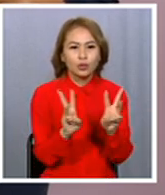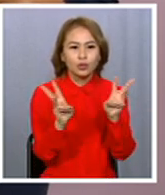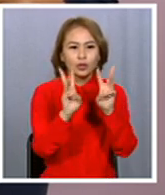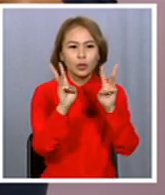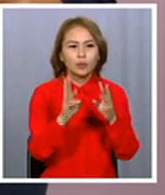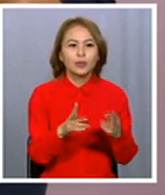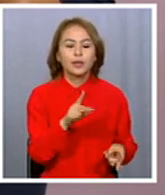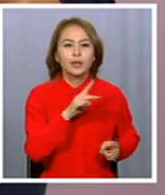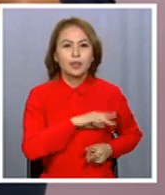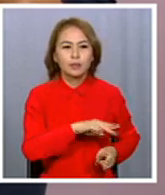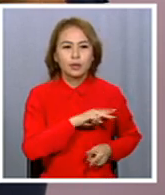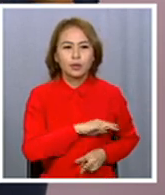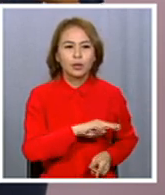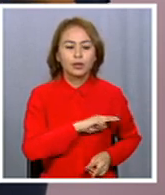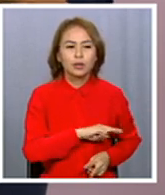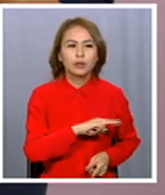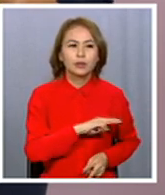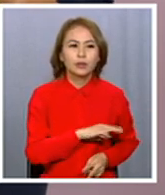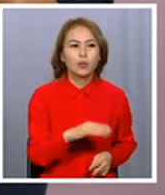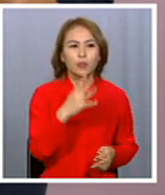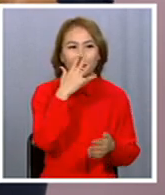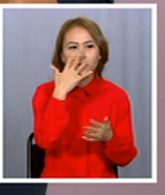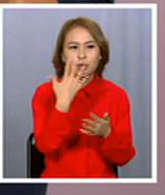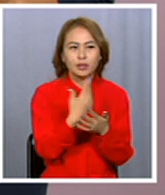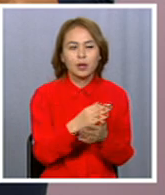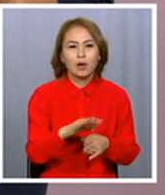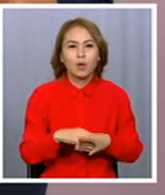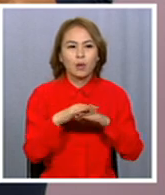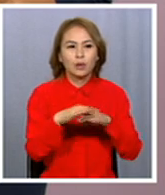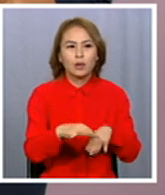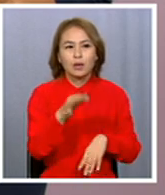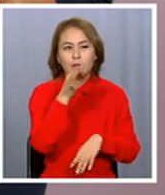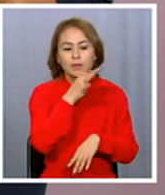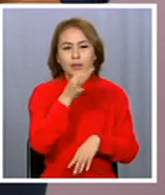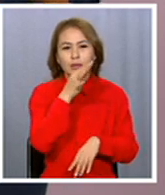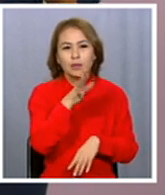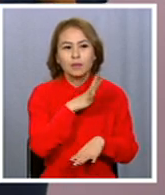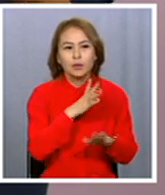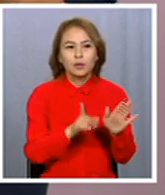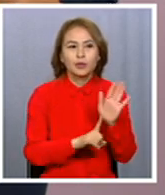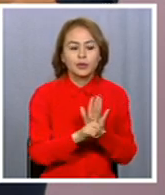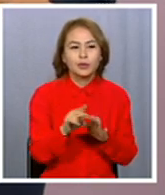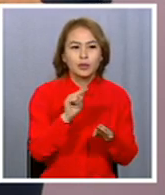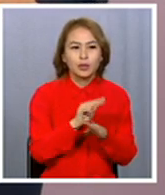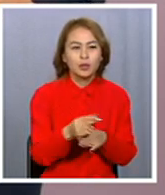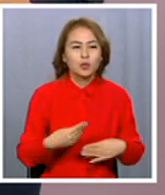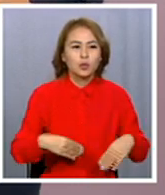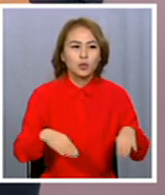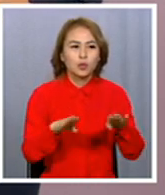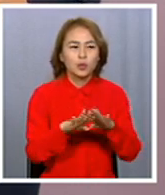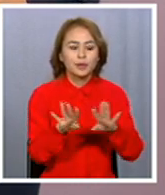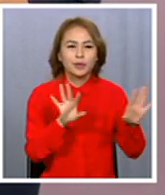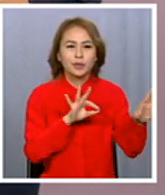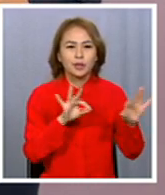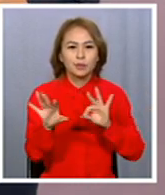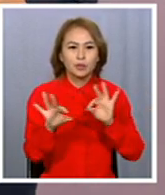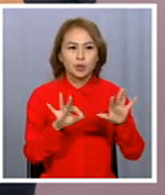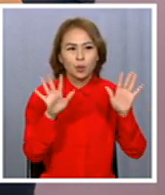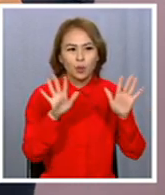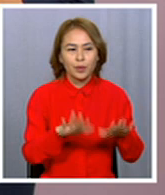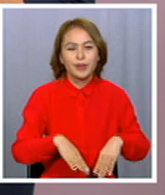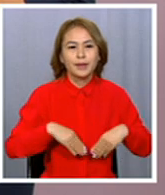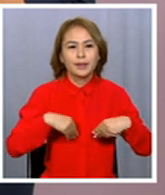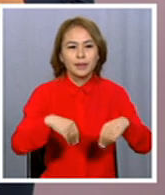еңбек құралдарын жасауды, өздеріне қолдан баспана салуды үйренген. Сөйтіп, терімшілік орнына егін